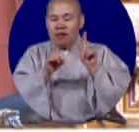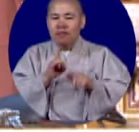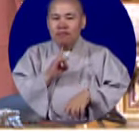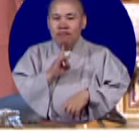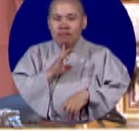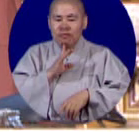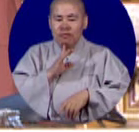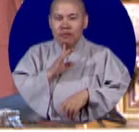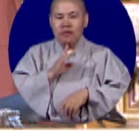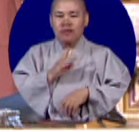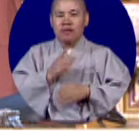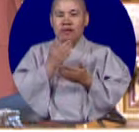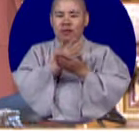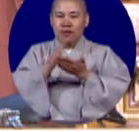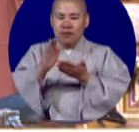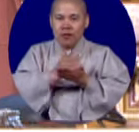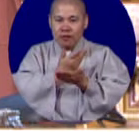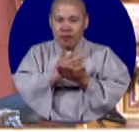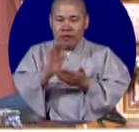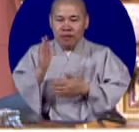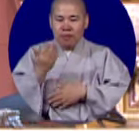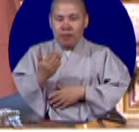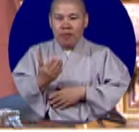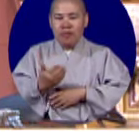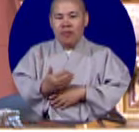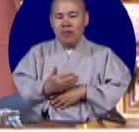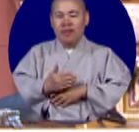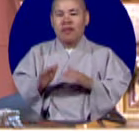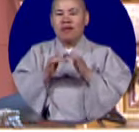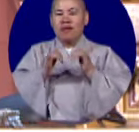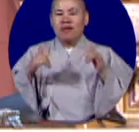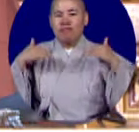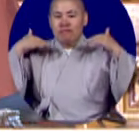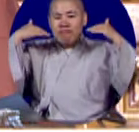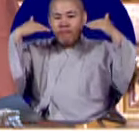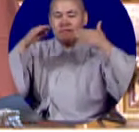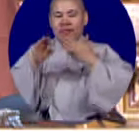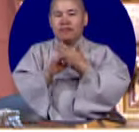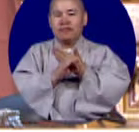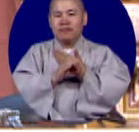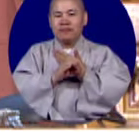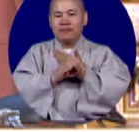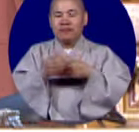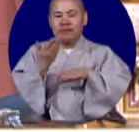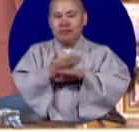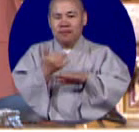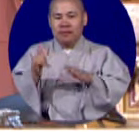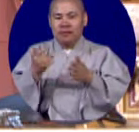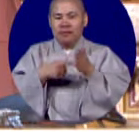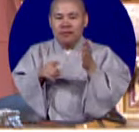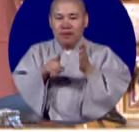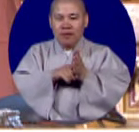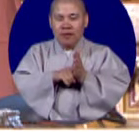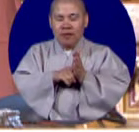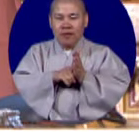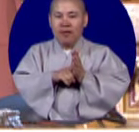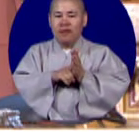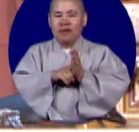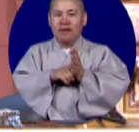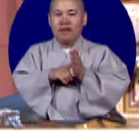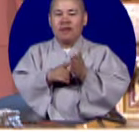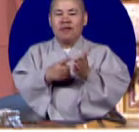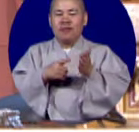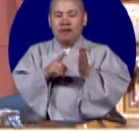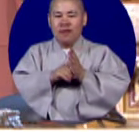그게 이제 그렇게 달라져요. 그래서 이제 사람이 철이 들면 다른 사람을 위해서 철저히 살면 그게